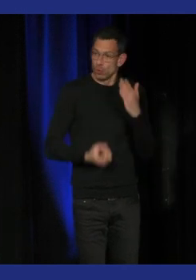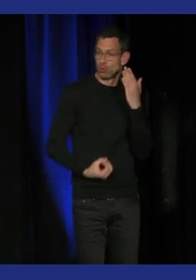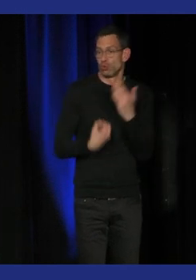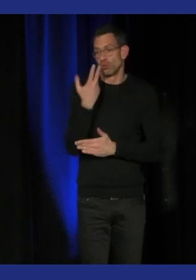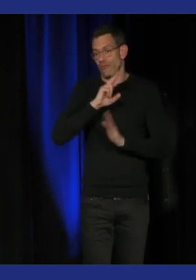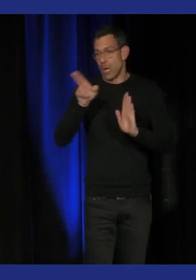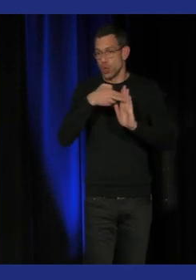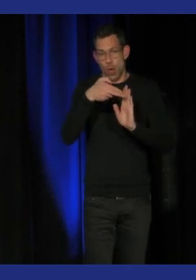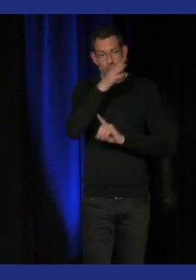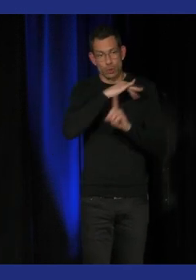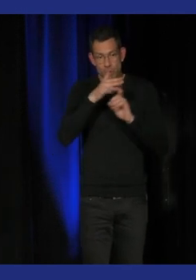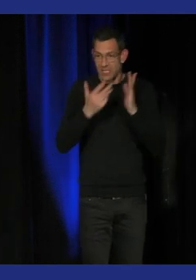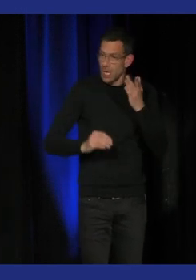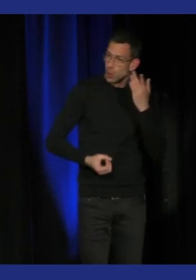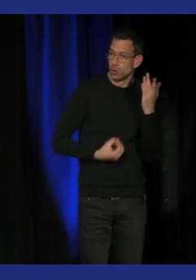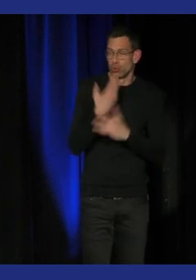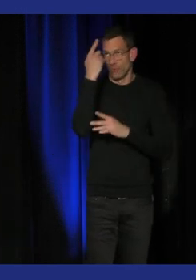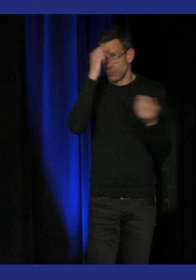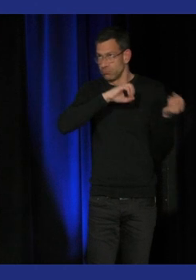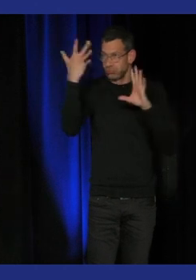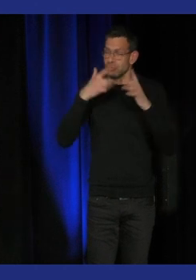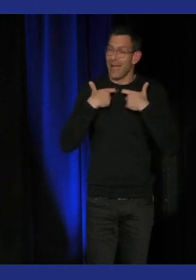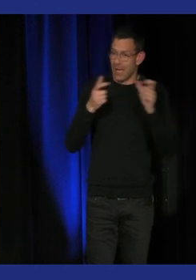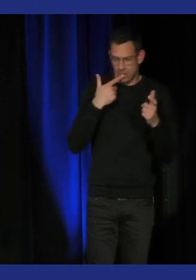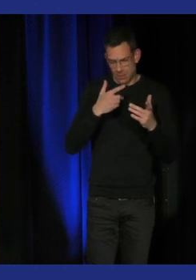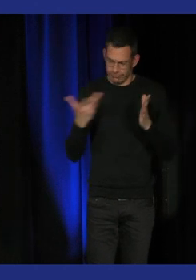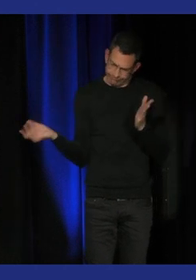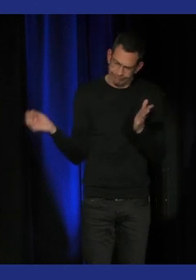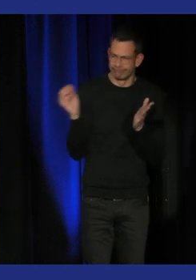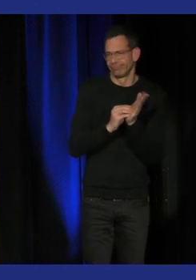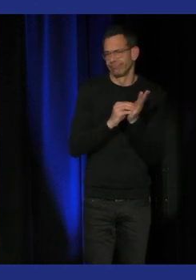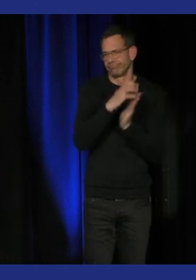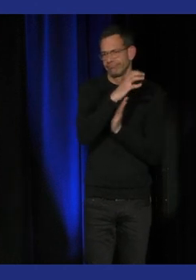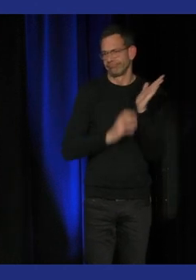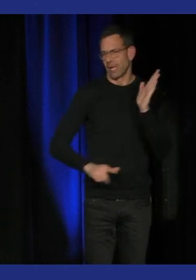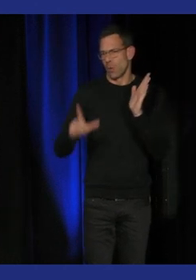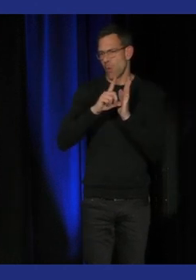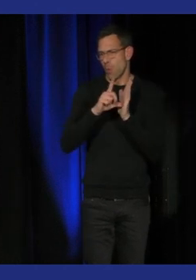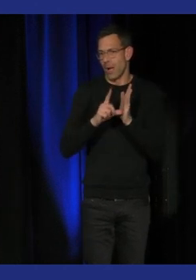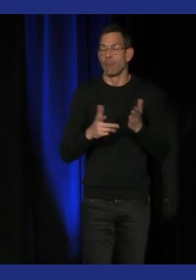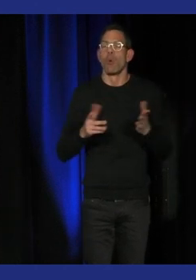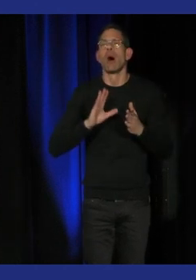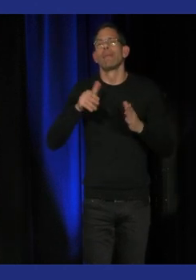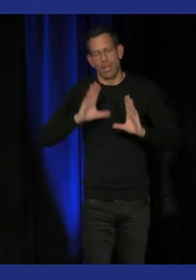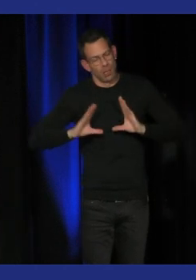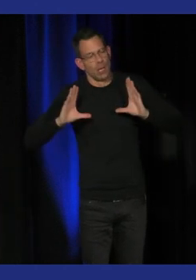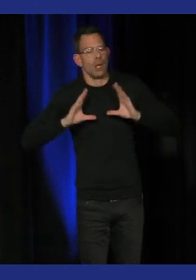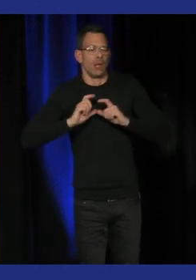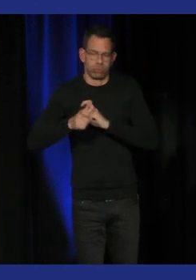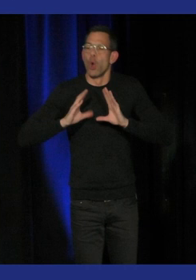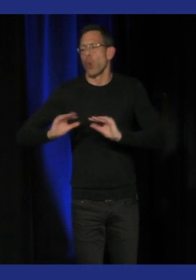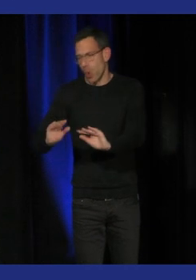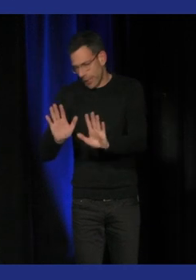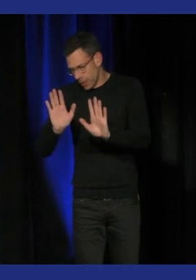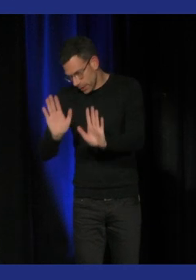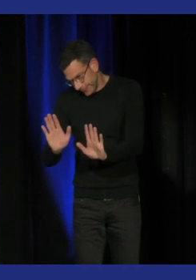nouvelle manière de penser l'accès, va être institutionnalisée dans des textes juridiques. Alors de là, est-ce que ça soit mis en pratique ?